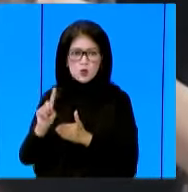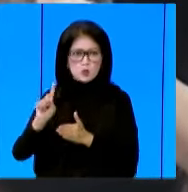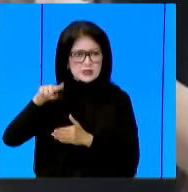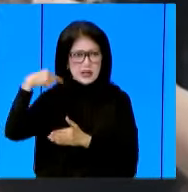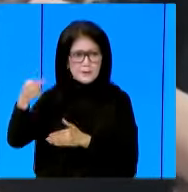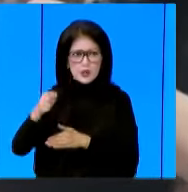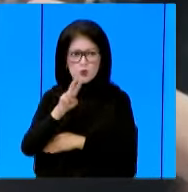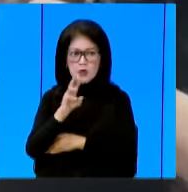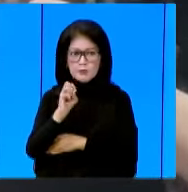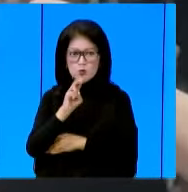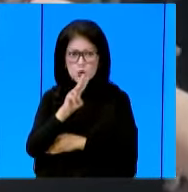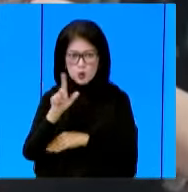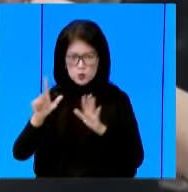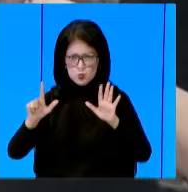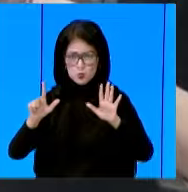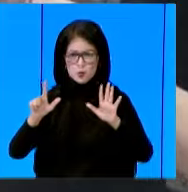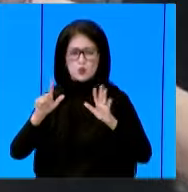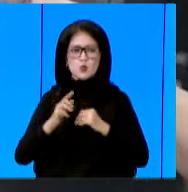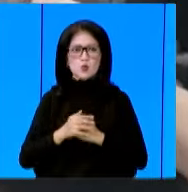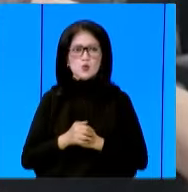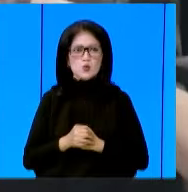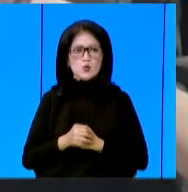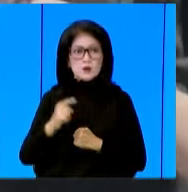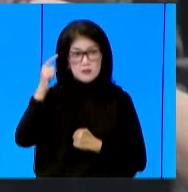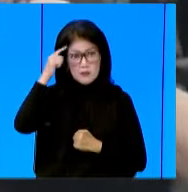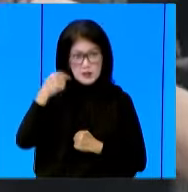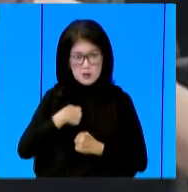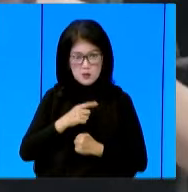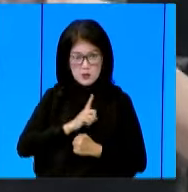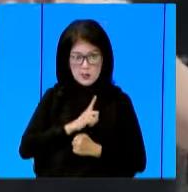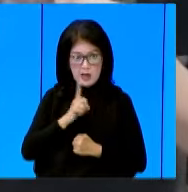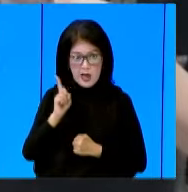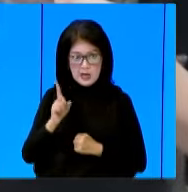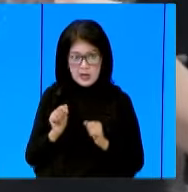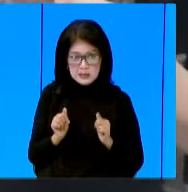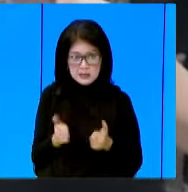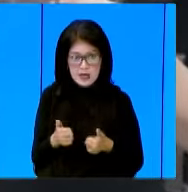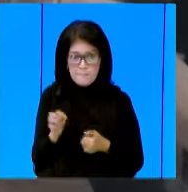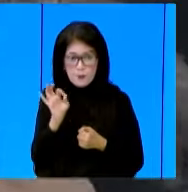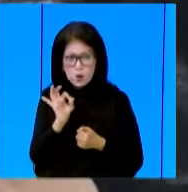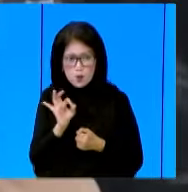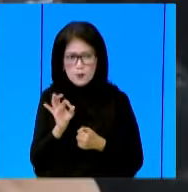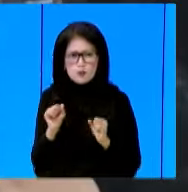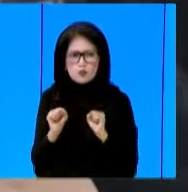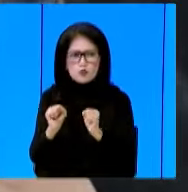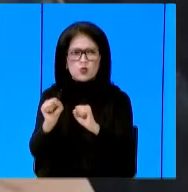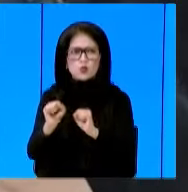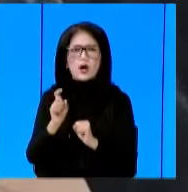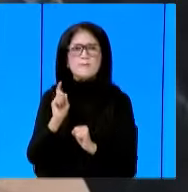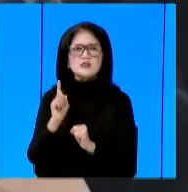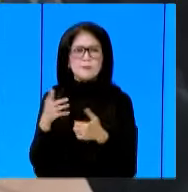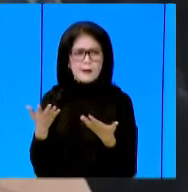2027. Menurut saya pribadi, kalau memang ini belum siap, kenapa kita harus tergesa-gesa?